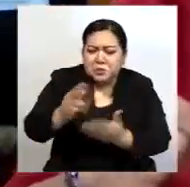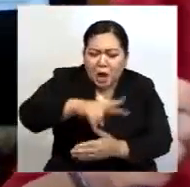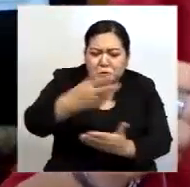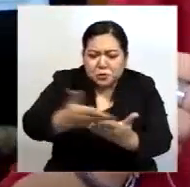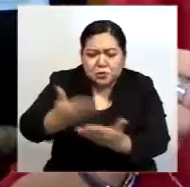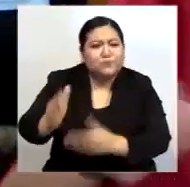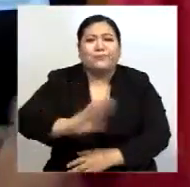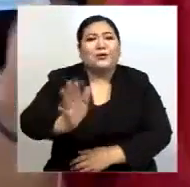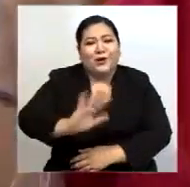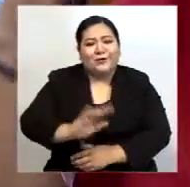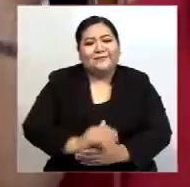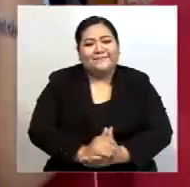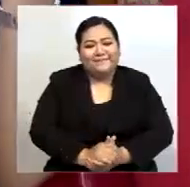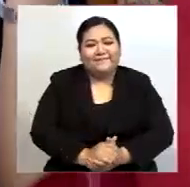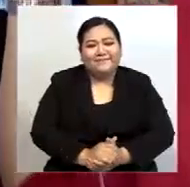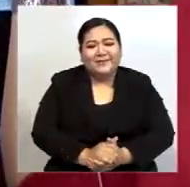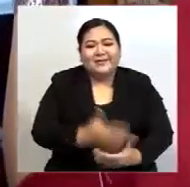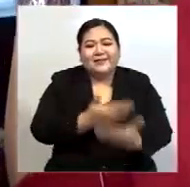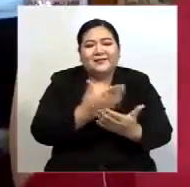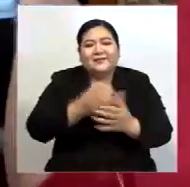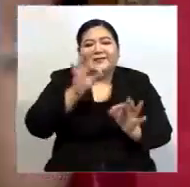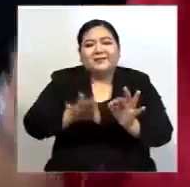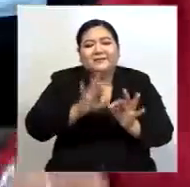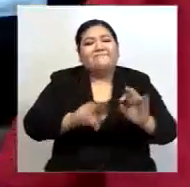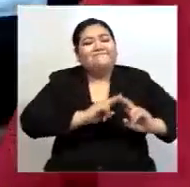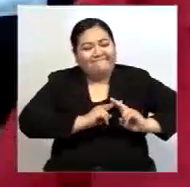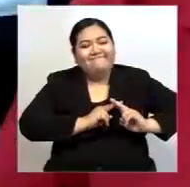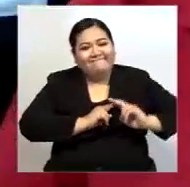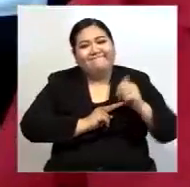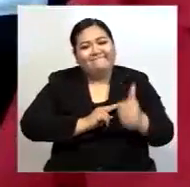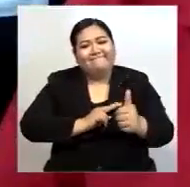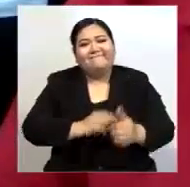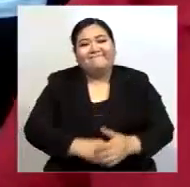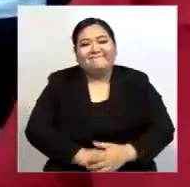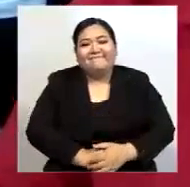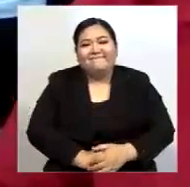ค์ซื้อนะคะคือลดค่าใช้จ่ายของในครัวเรือนได้ค่ะ อันนี้ก็